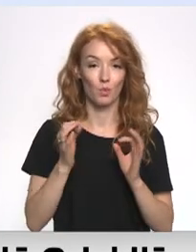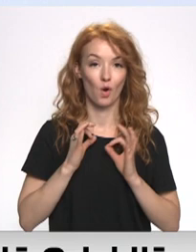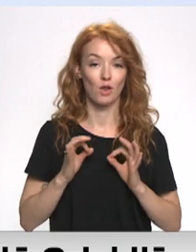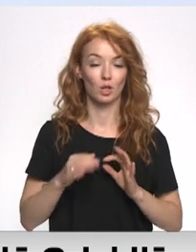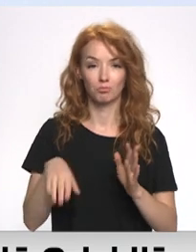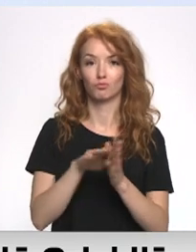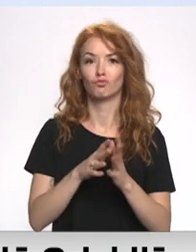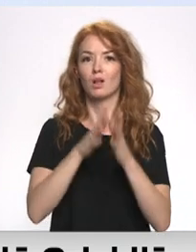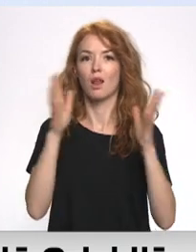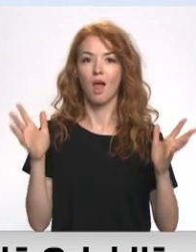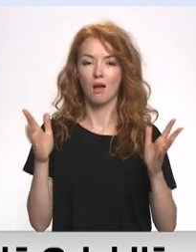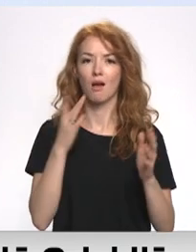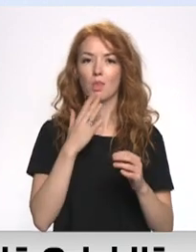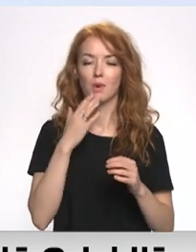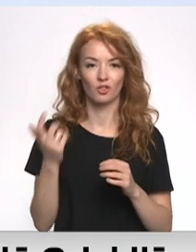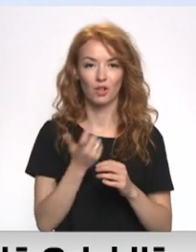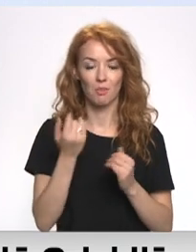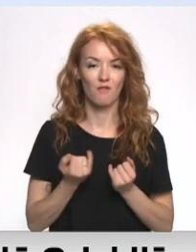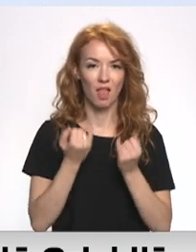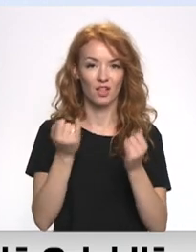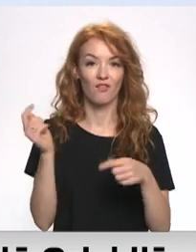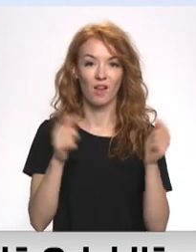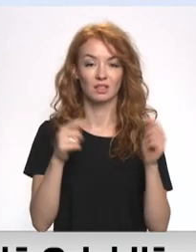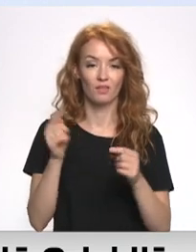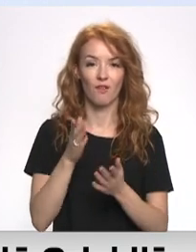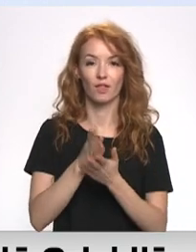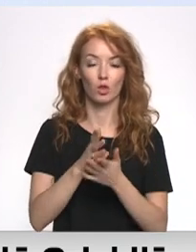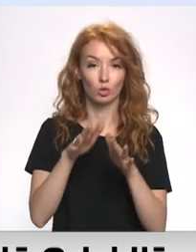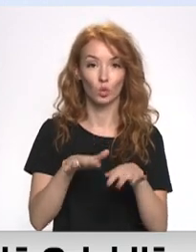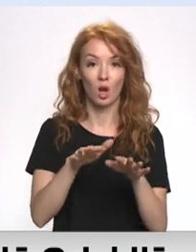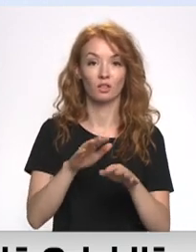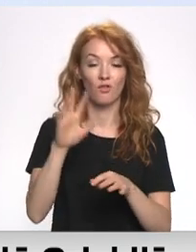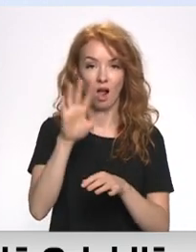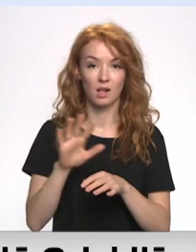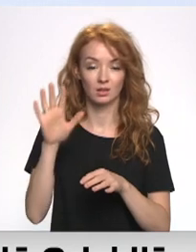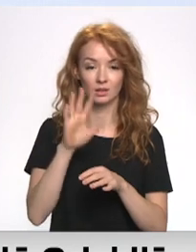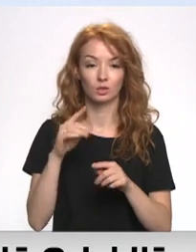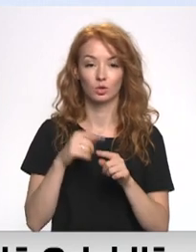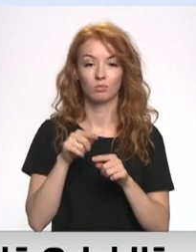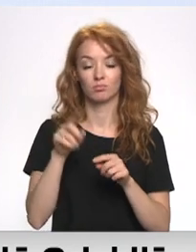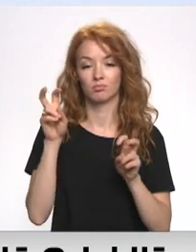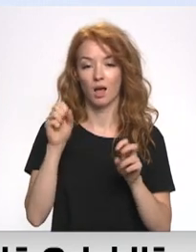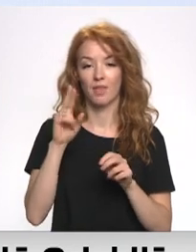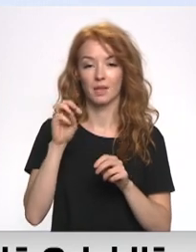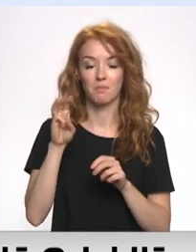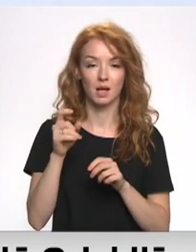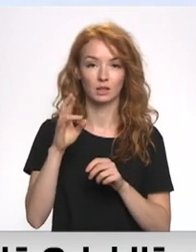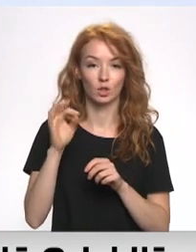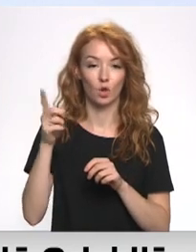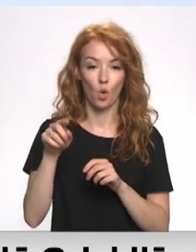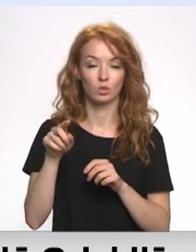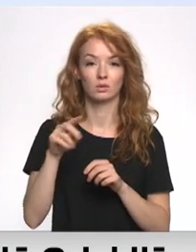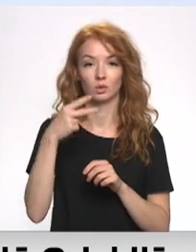profesionāļi piedalās lielākajā animācijas filmām veltītajā festivālā Vidusjūras valstīs – Anima Siros 2022 Siras